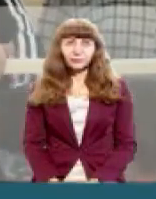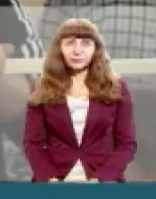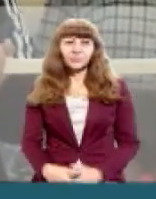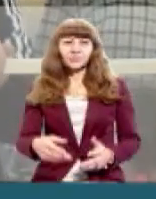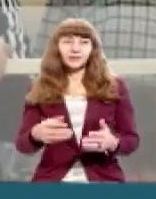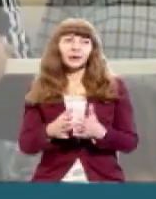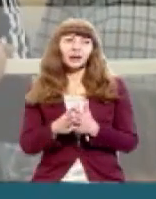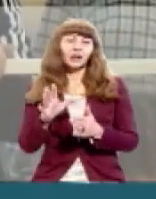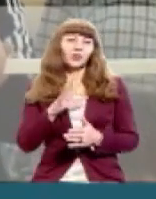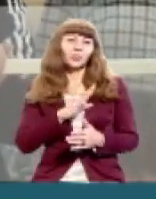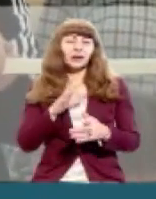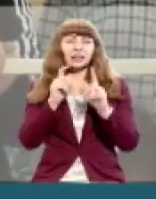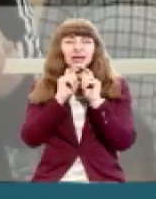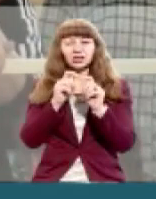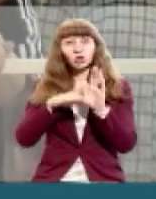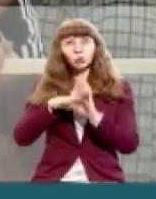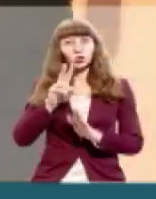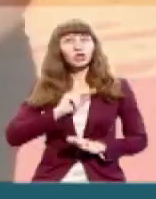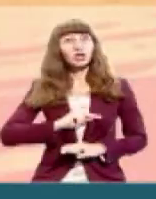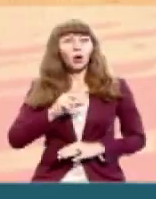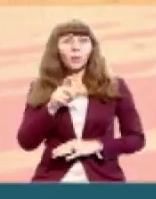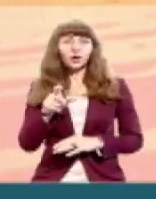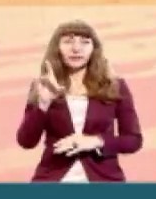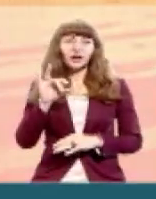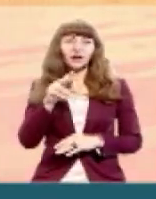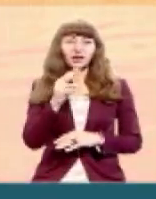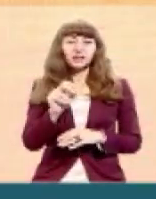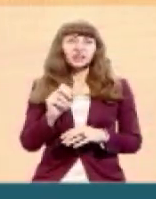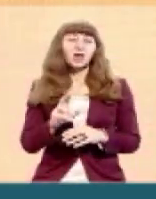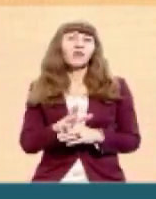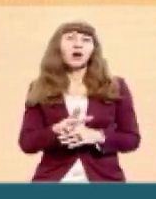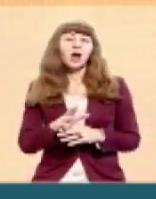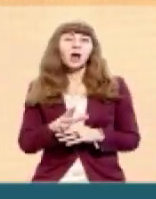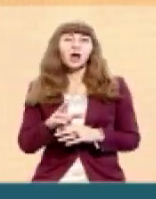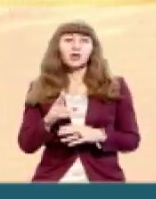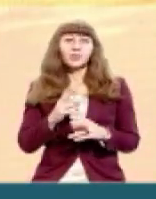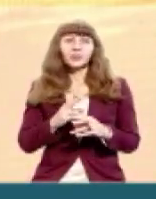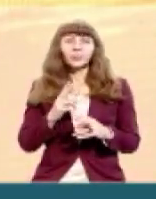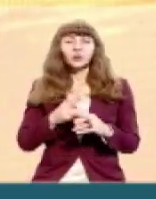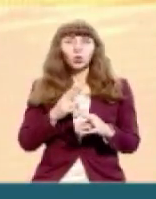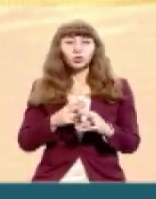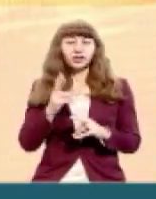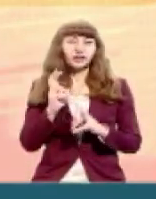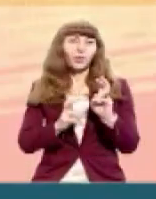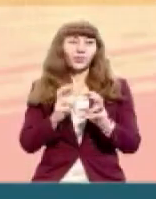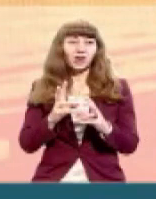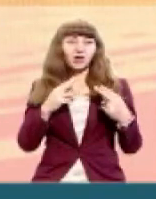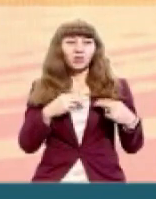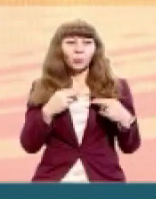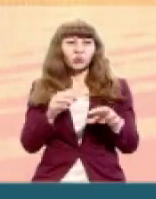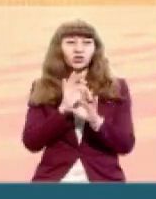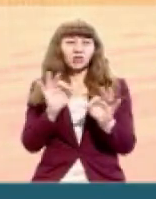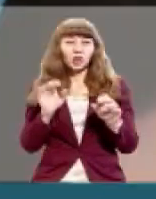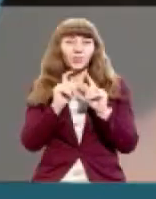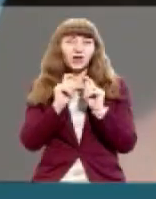сахна төрінде Варваринская акционерлік қоғамы кәсіпорнының үздік қызметкерлері марапатталды. Жұмысшылар өндіріс озаттары ведомстволық